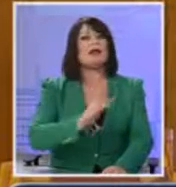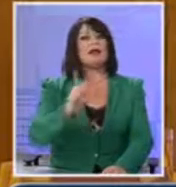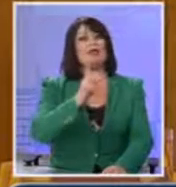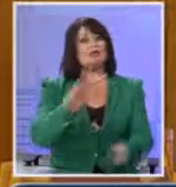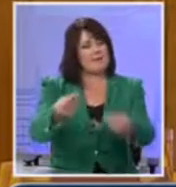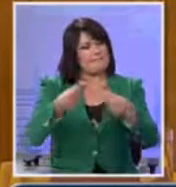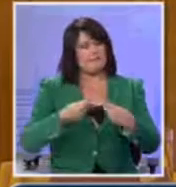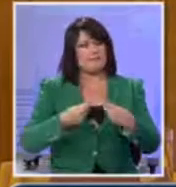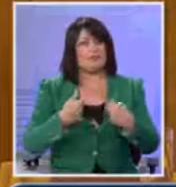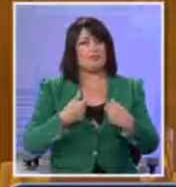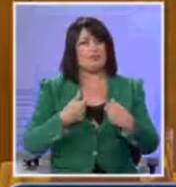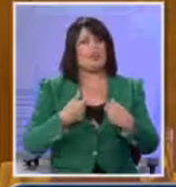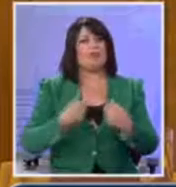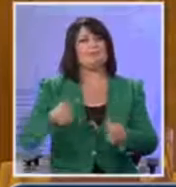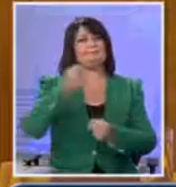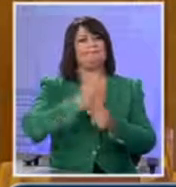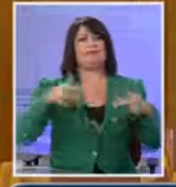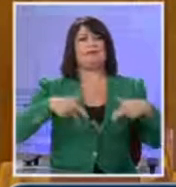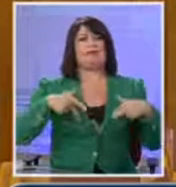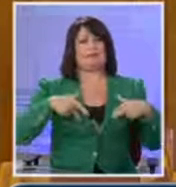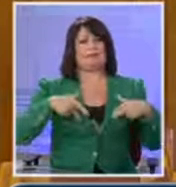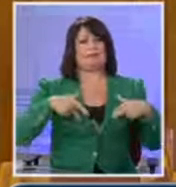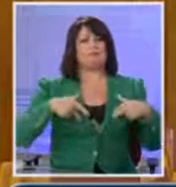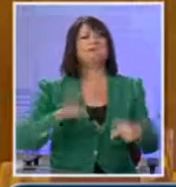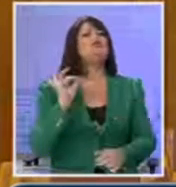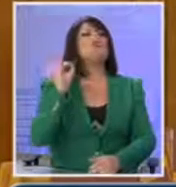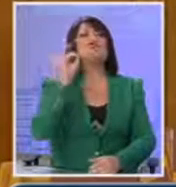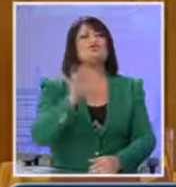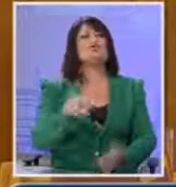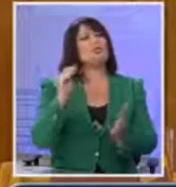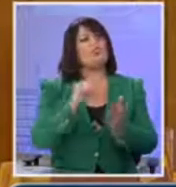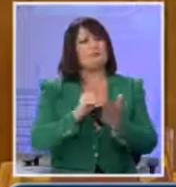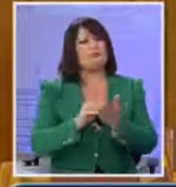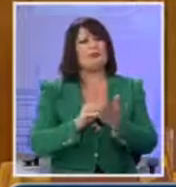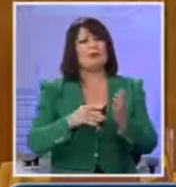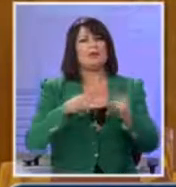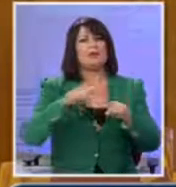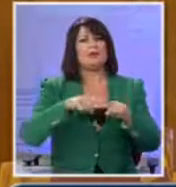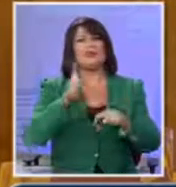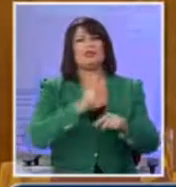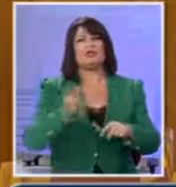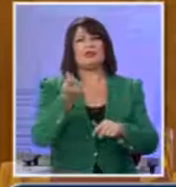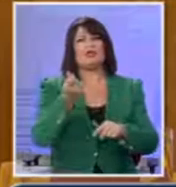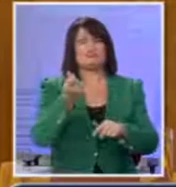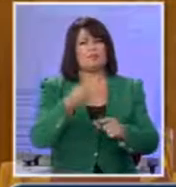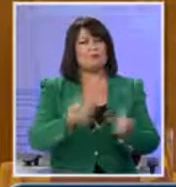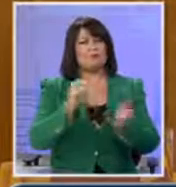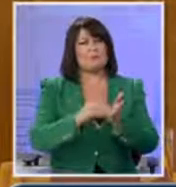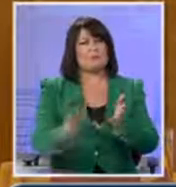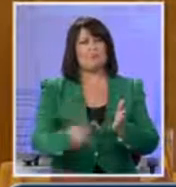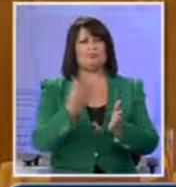σε εμάς τη διακυβέρνηση της χώρας, με στόχο να επαναφέρουμε στην ελληνική κοινωνία και οικονομία μία